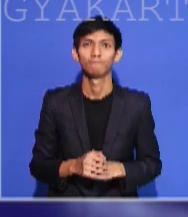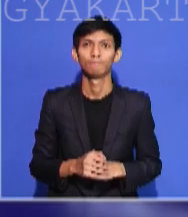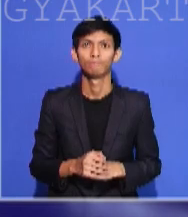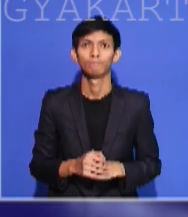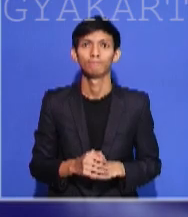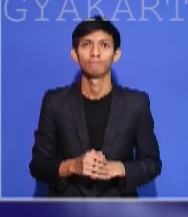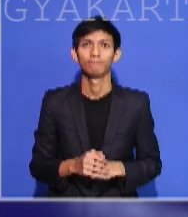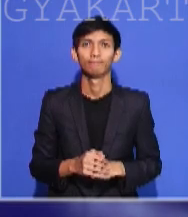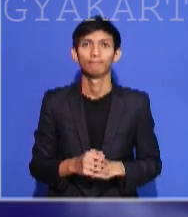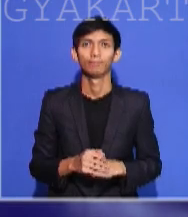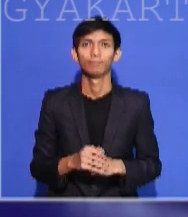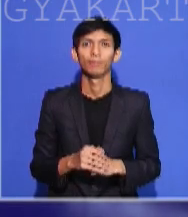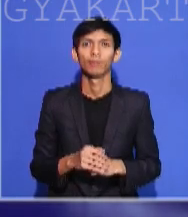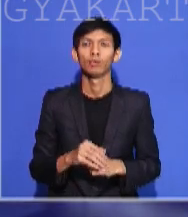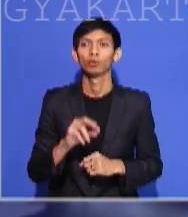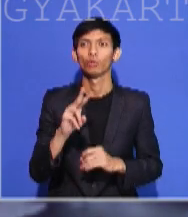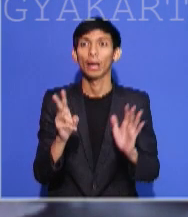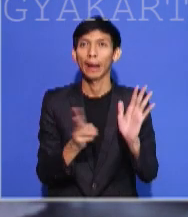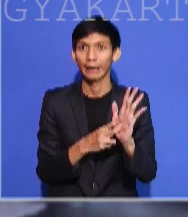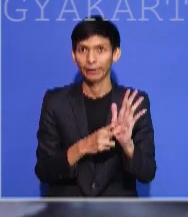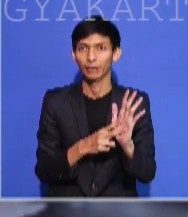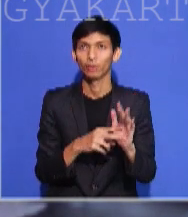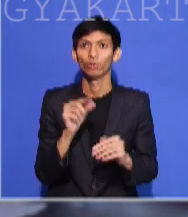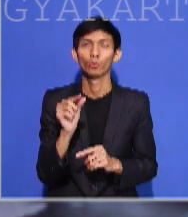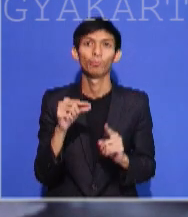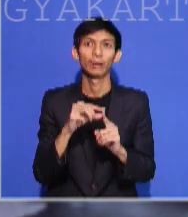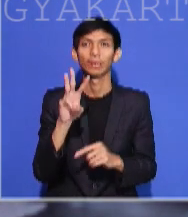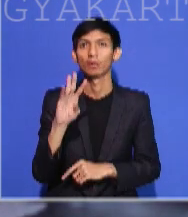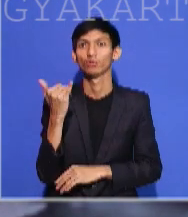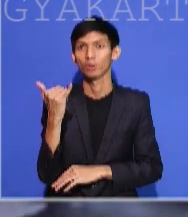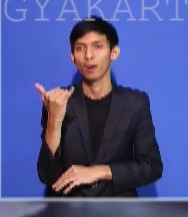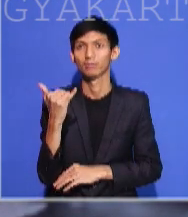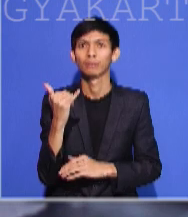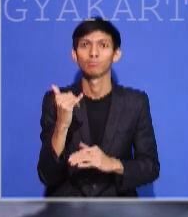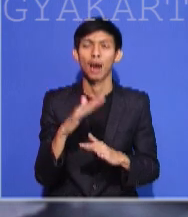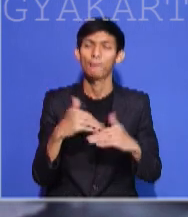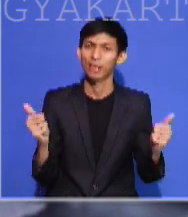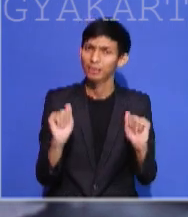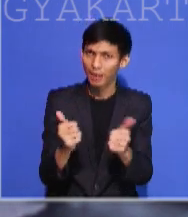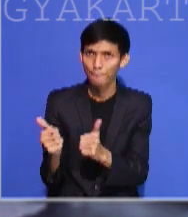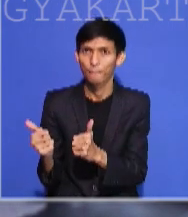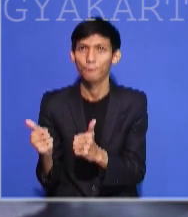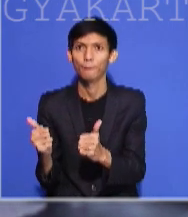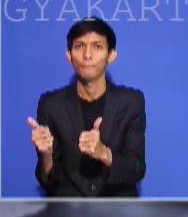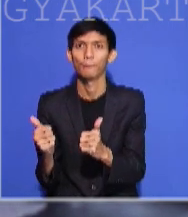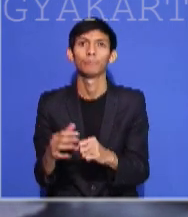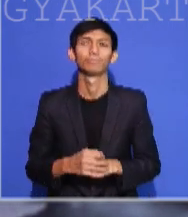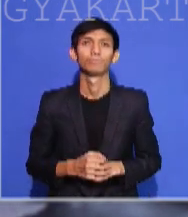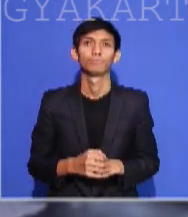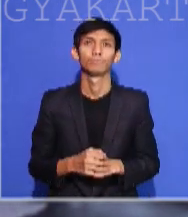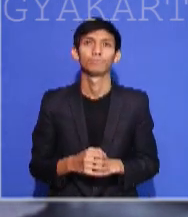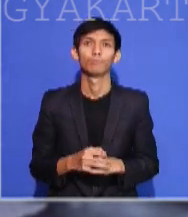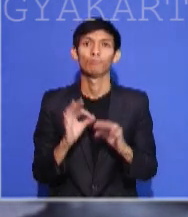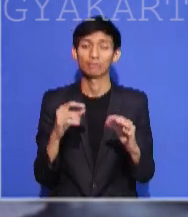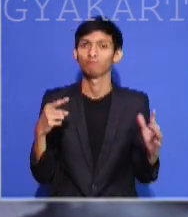saudara PLN up3 Yogyakarta siap memberikan pengamanan suplai listrik saat pelaksanaan pilgada serentak 2024 dan